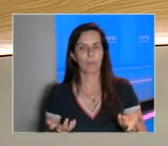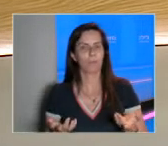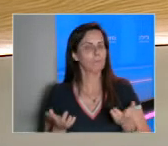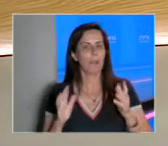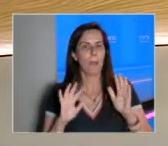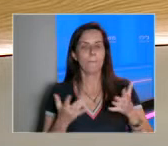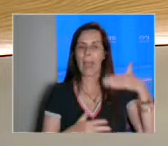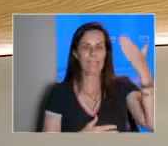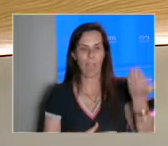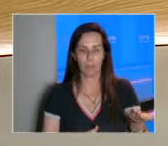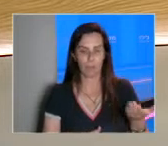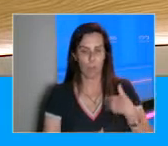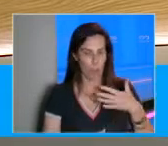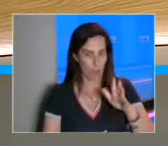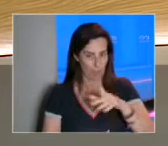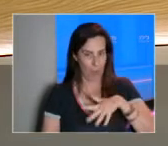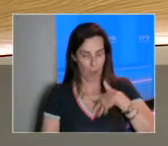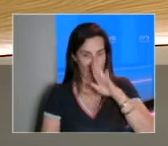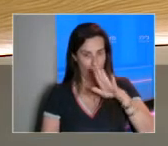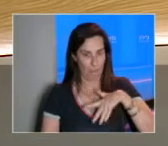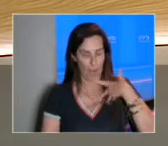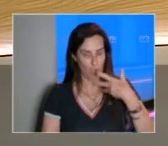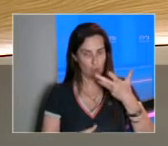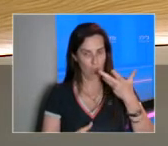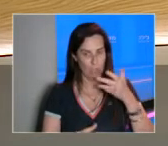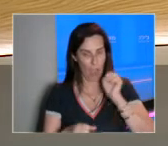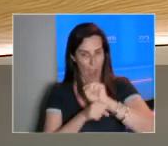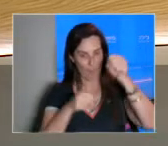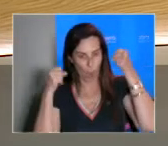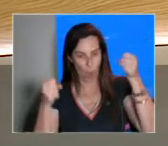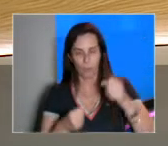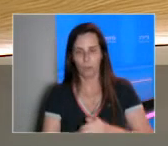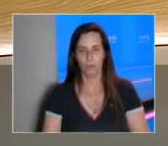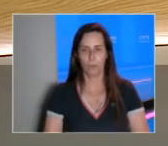מה יהיה? אנחנו מרגישים את הלחץ? נתניהו מרגיש את המחאות האלו?